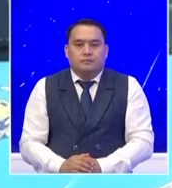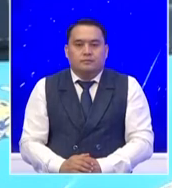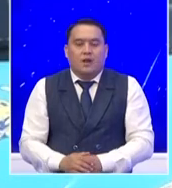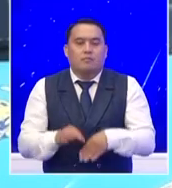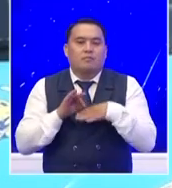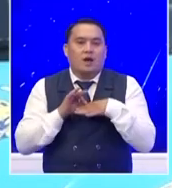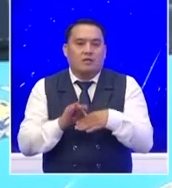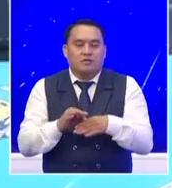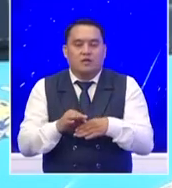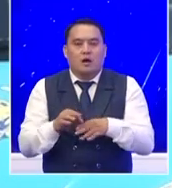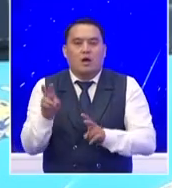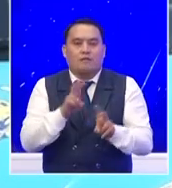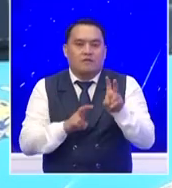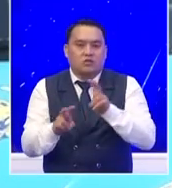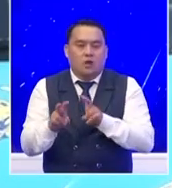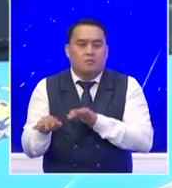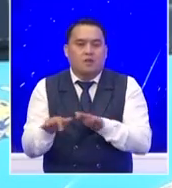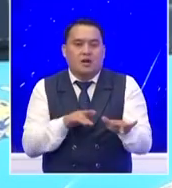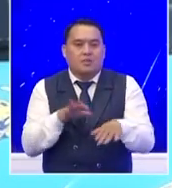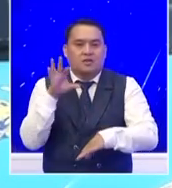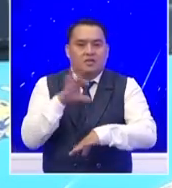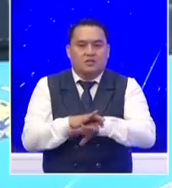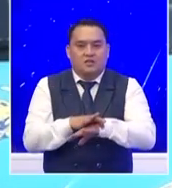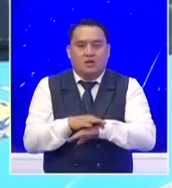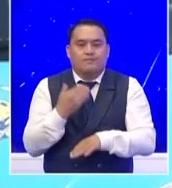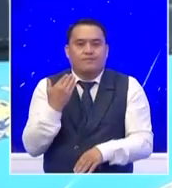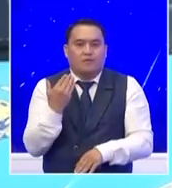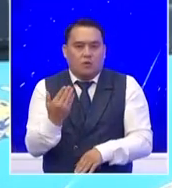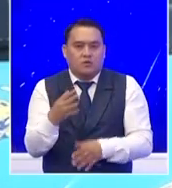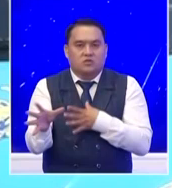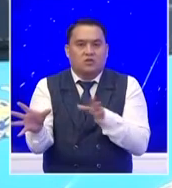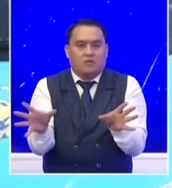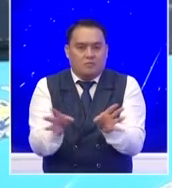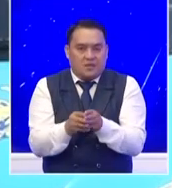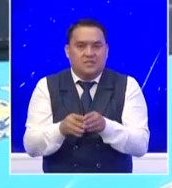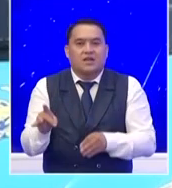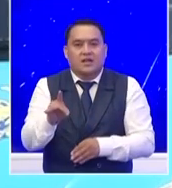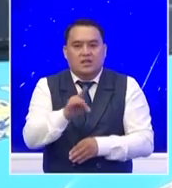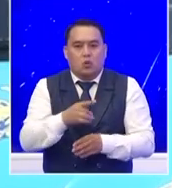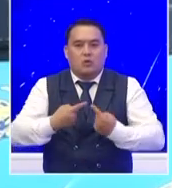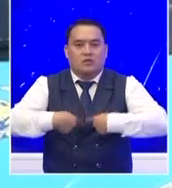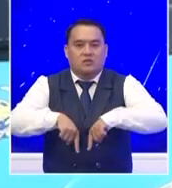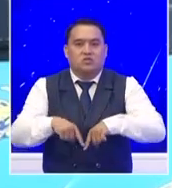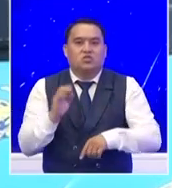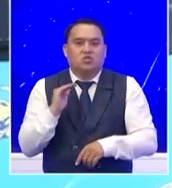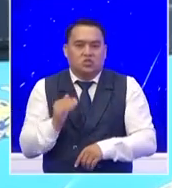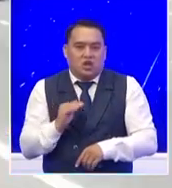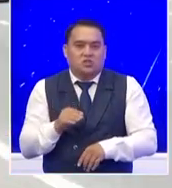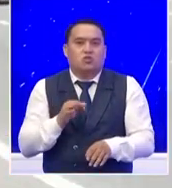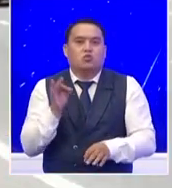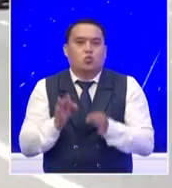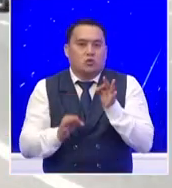Проводится оперативно-профилактическое мероприятие «Борышкер». Совместно с региональной палатой частных судебных